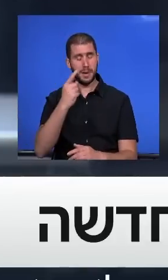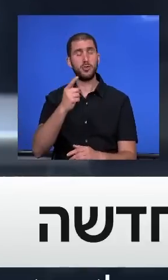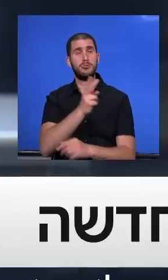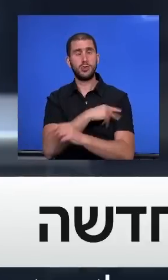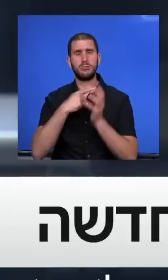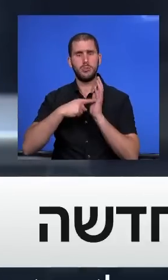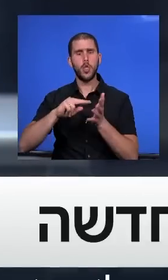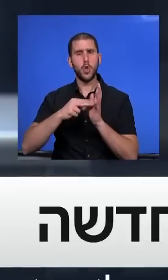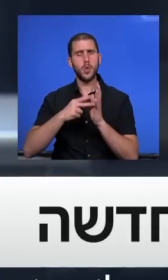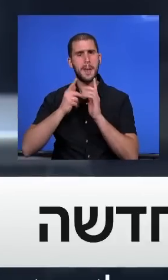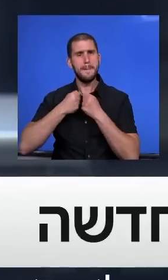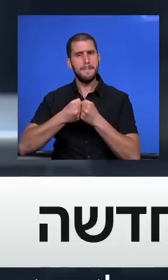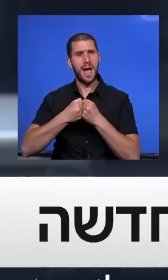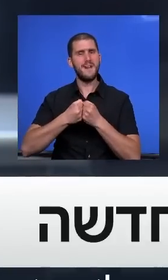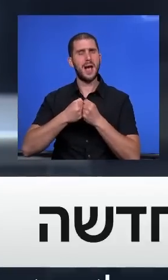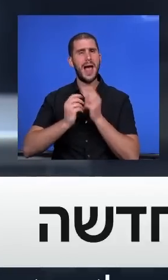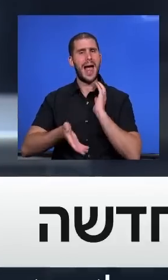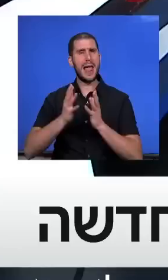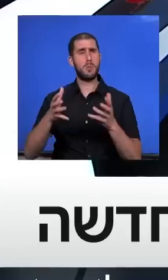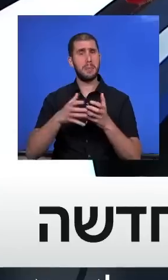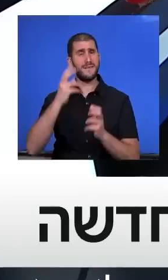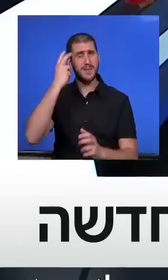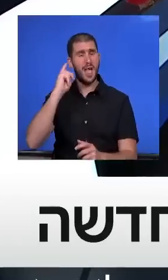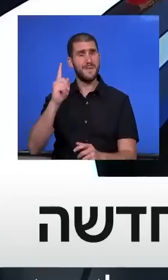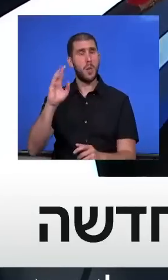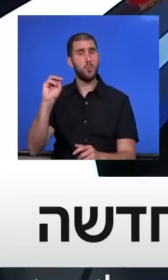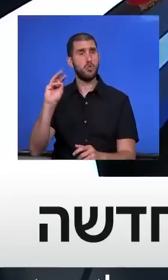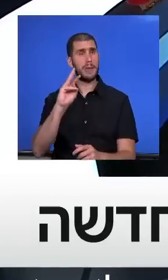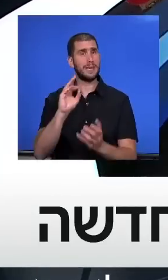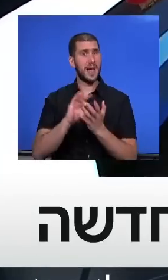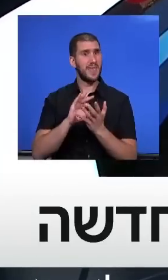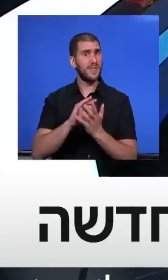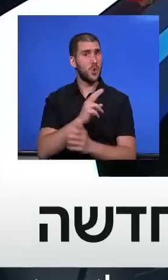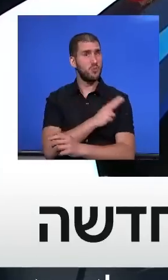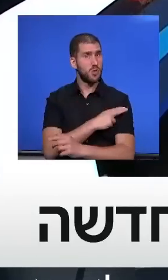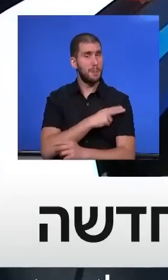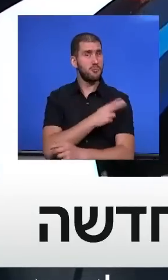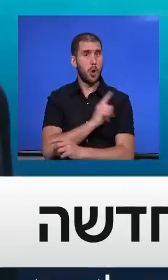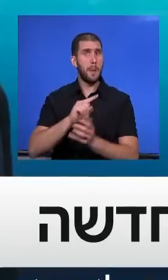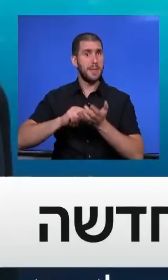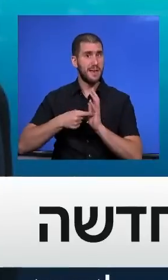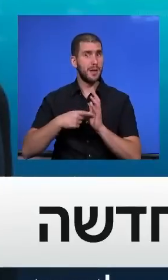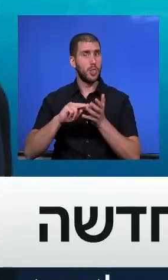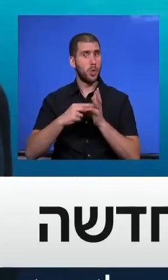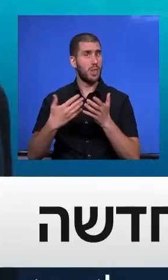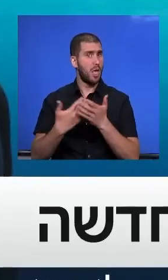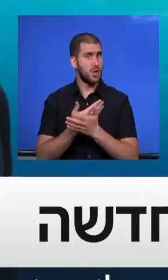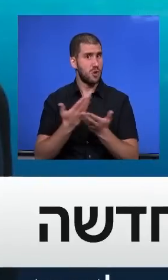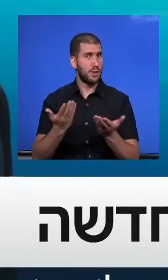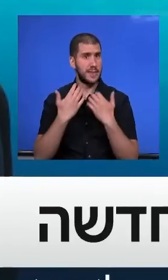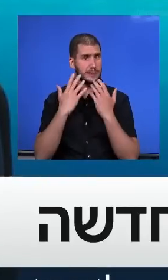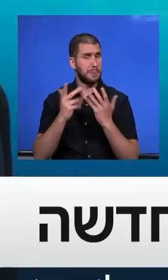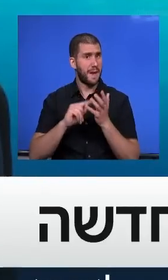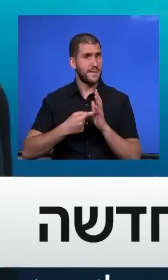תוכניות למלחמה באלימות בחברה הערבית, אבל משה שטיינמץ, כתבנו לענייני משטרה, במשטרה לא מתכוונים להציג תוכנית חדשה. תסביר את הפער.